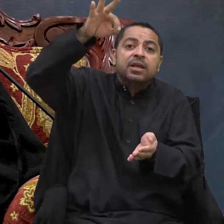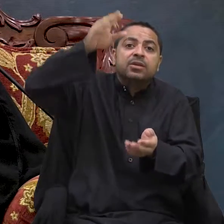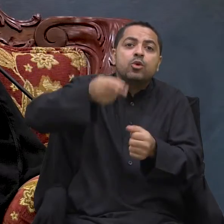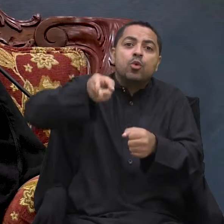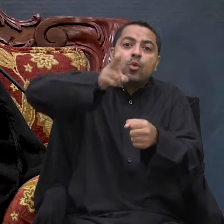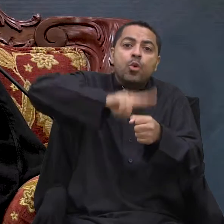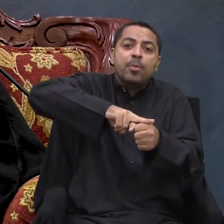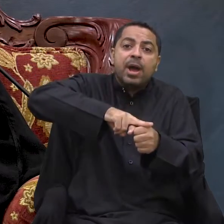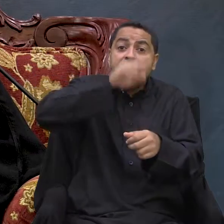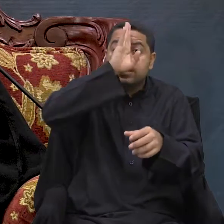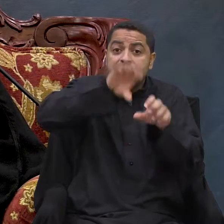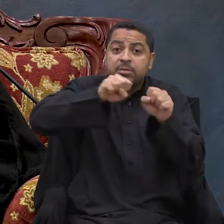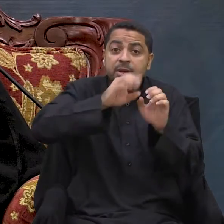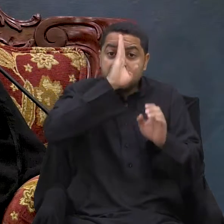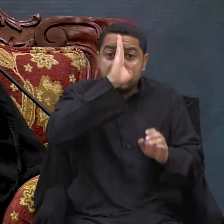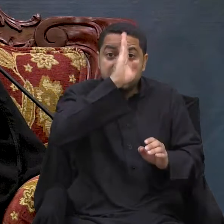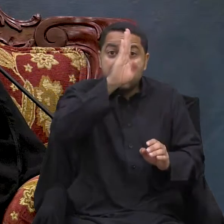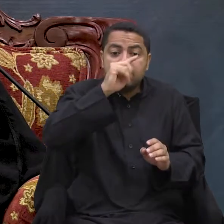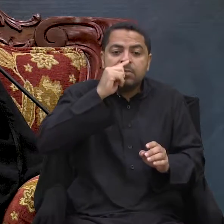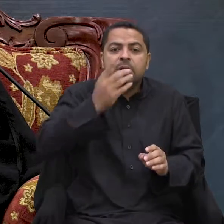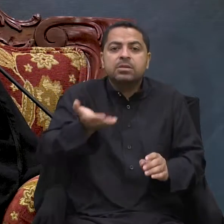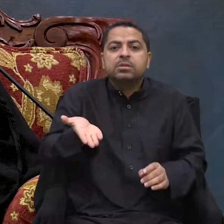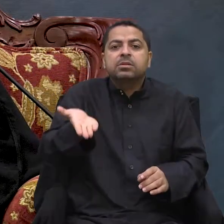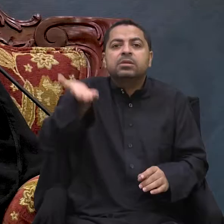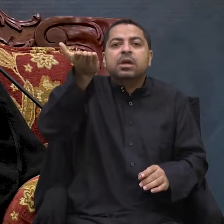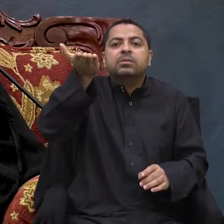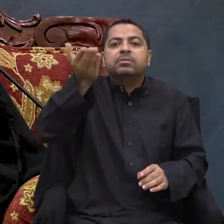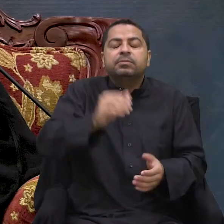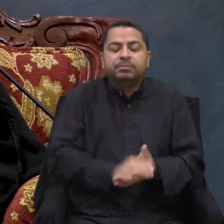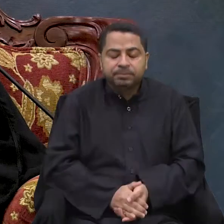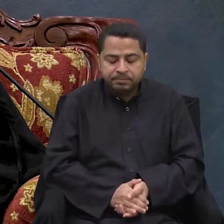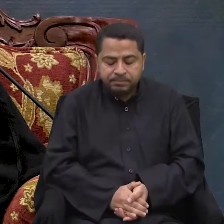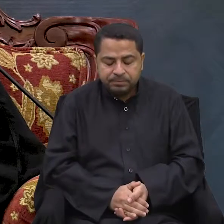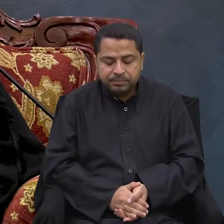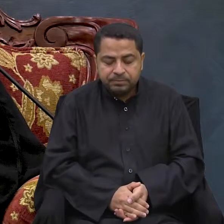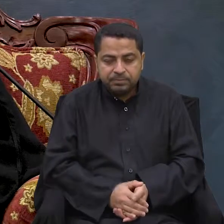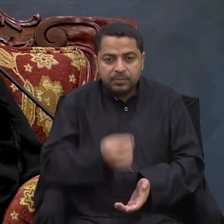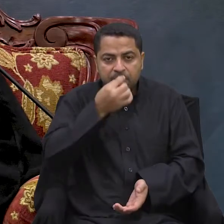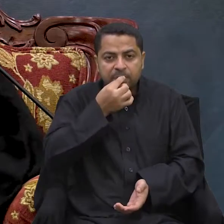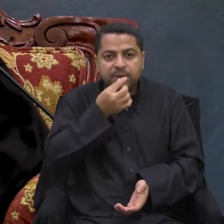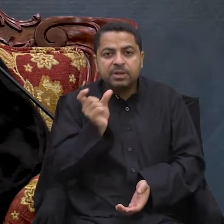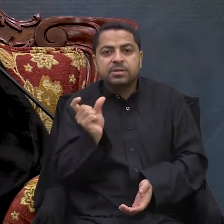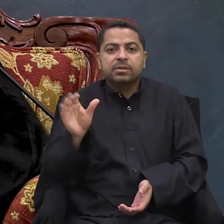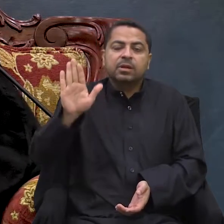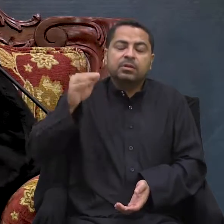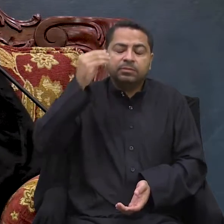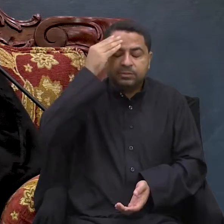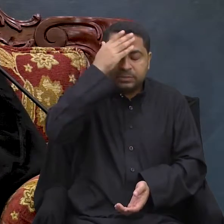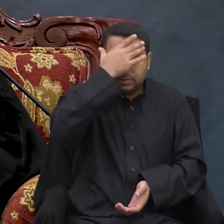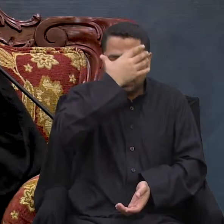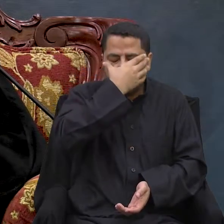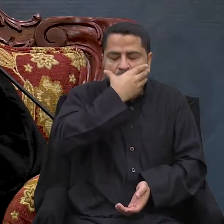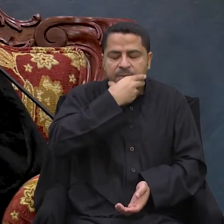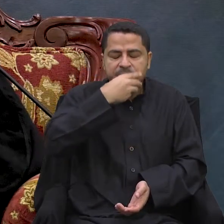وإمام عز وفخر، صدق مولانا النبي محمد.